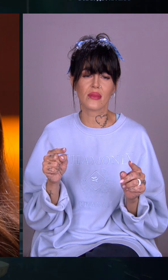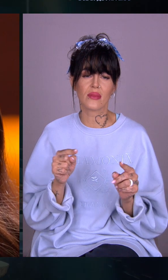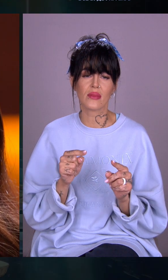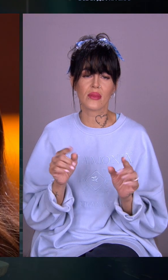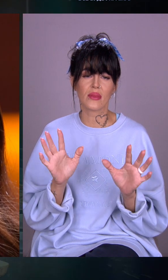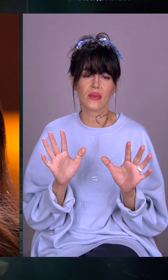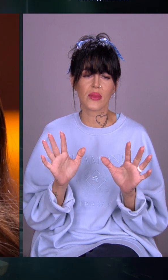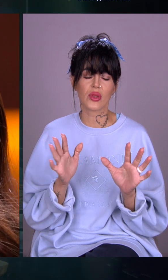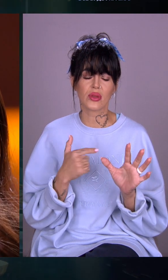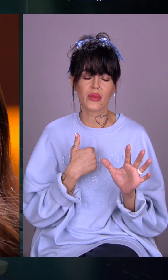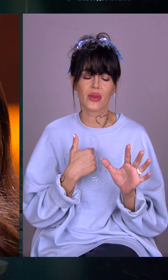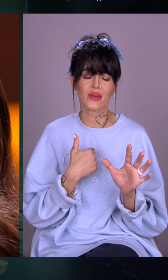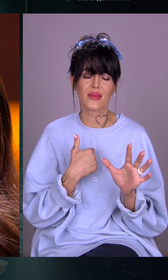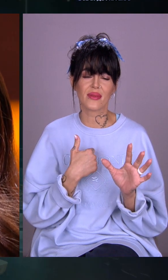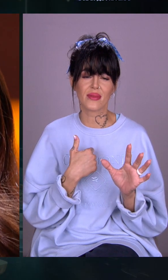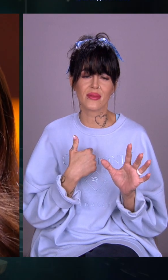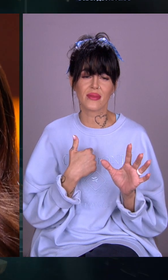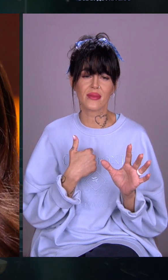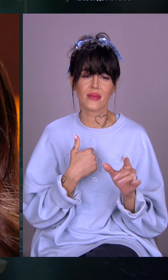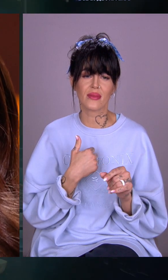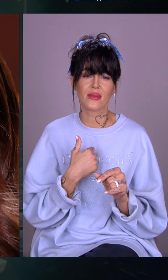лиш мною.